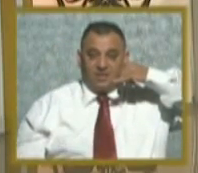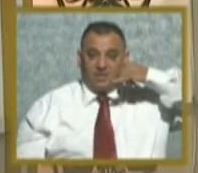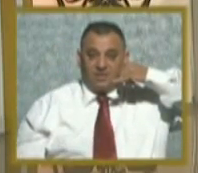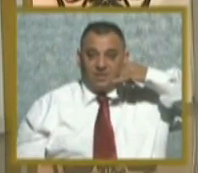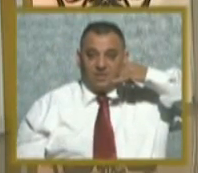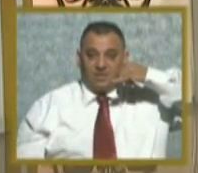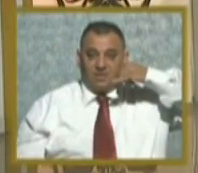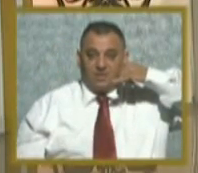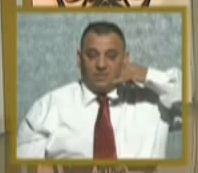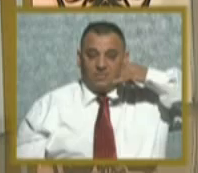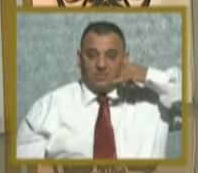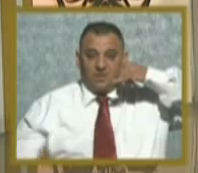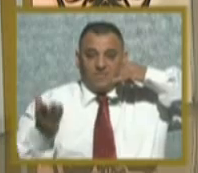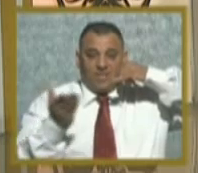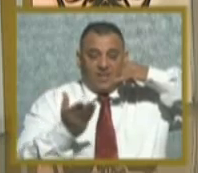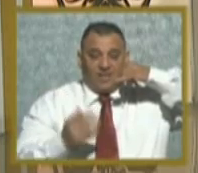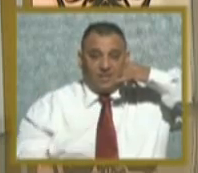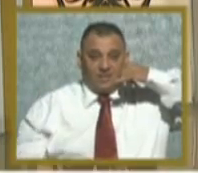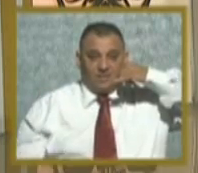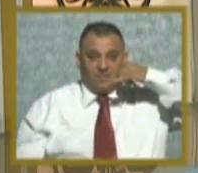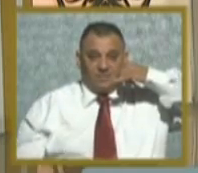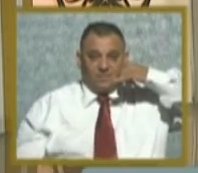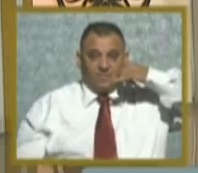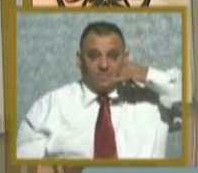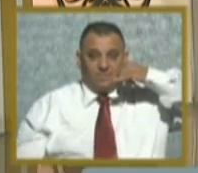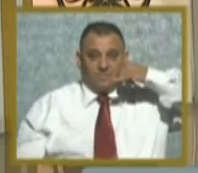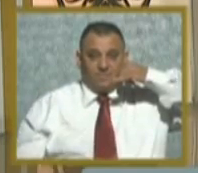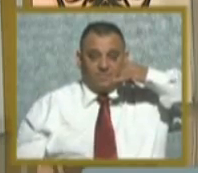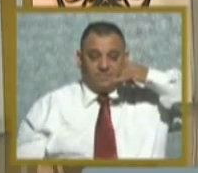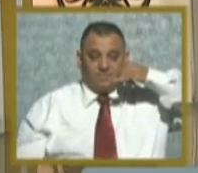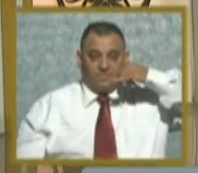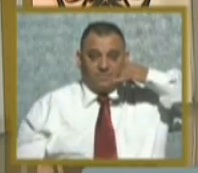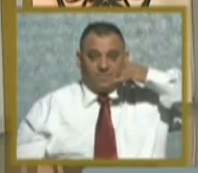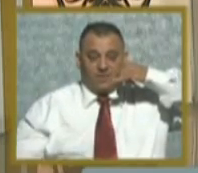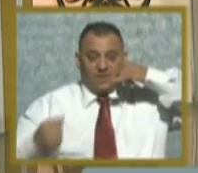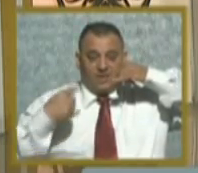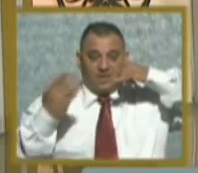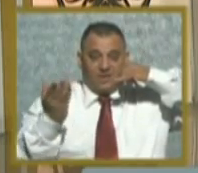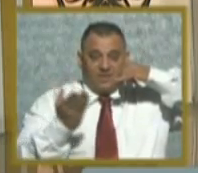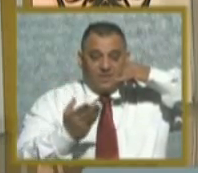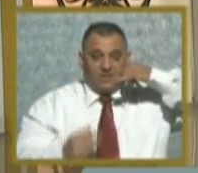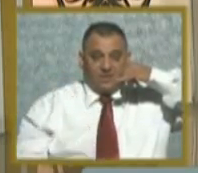منال، أخت منال من الصين،